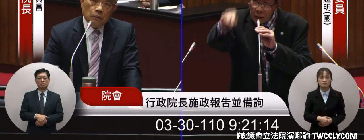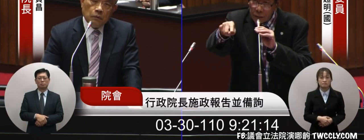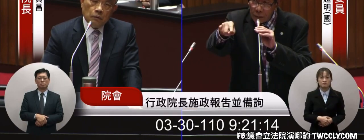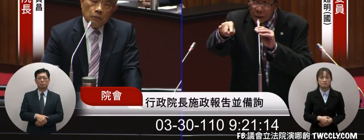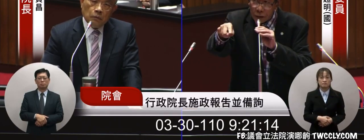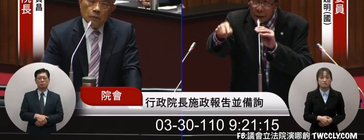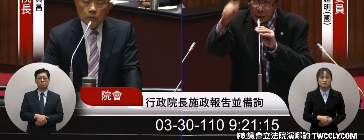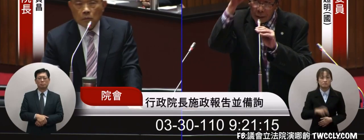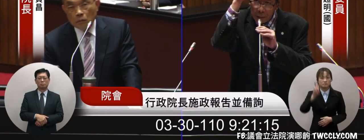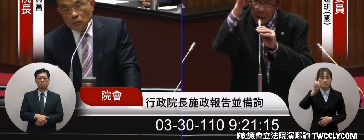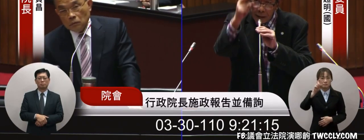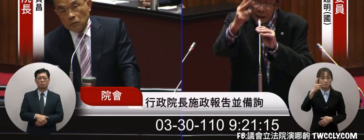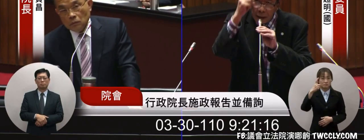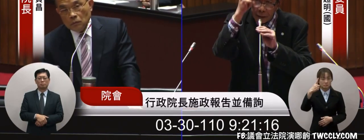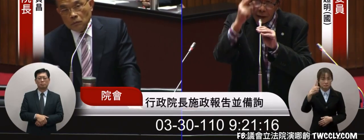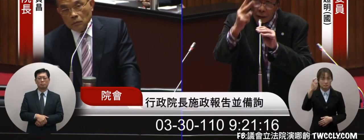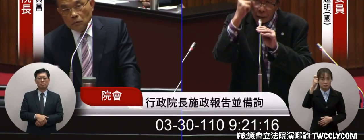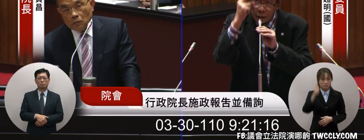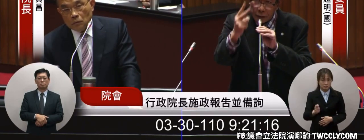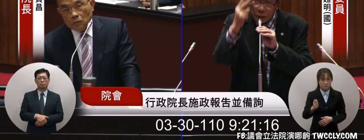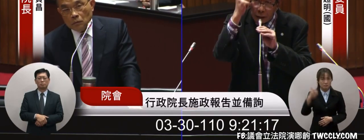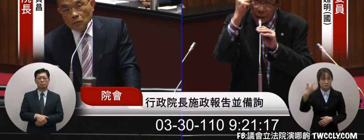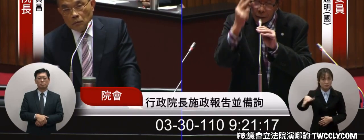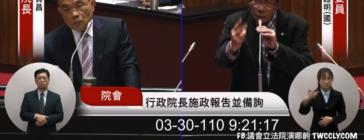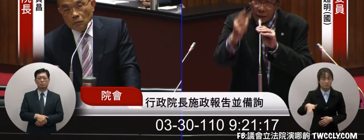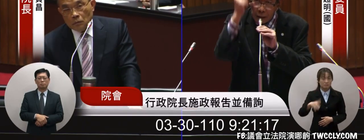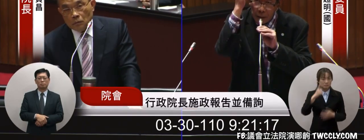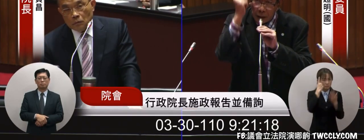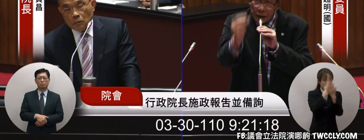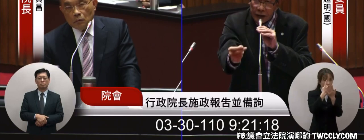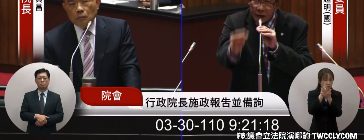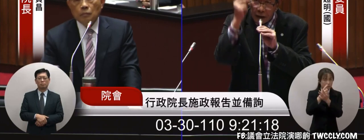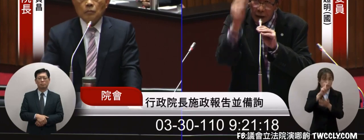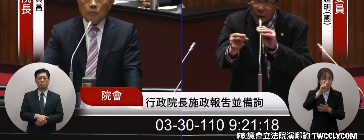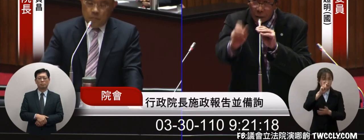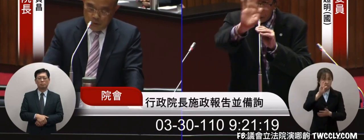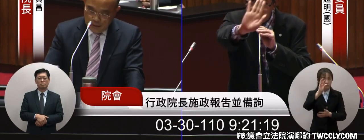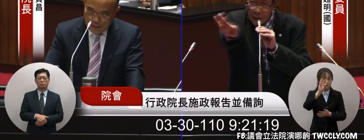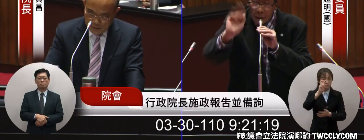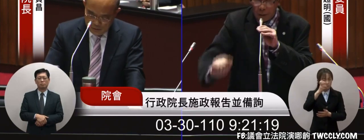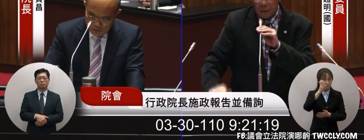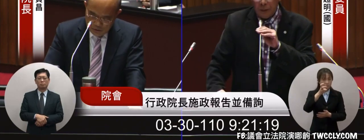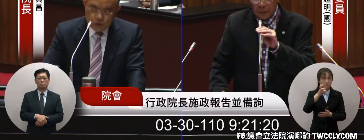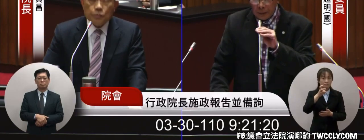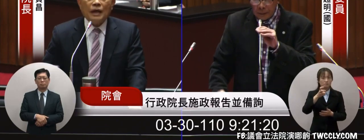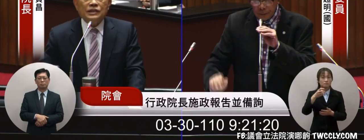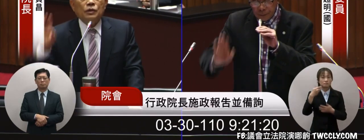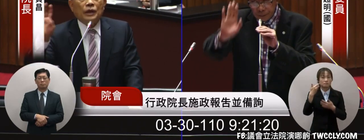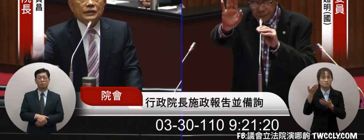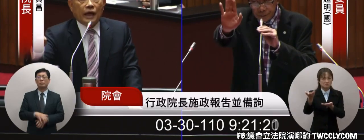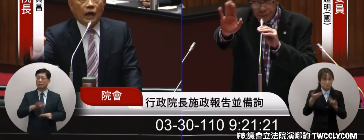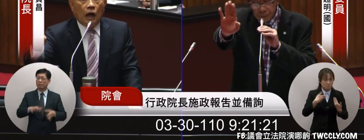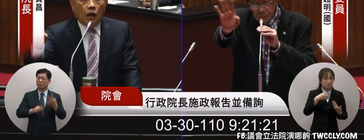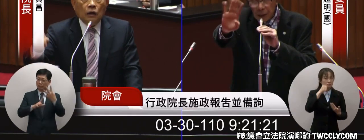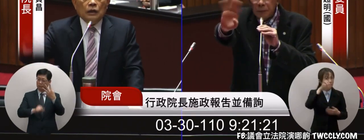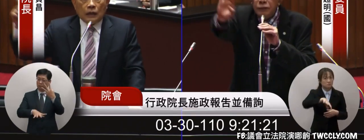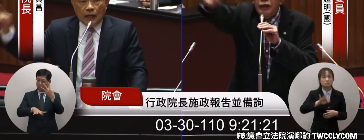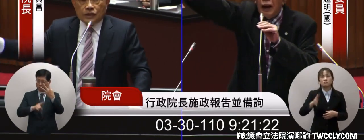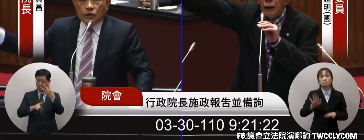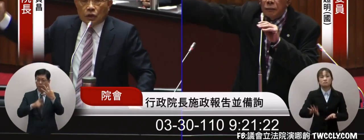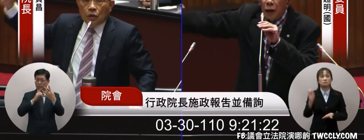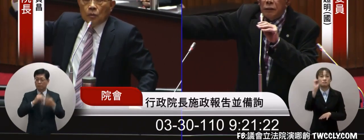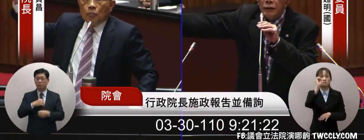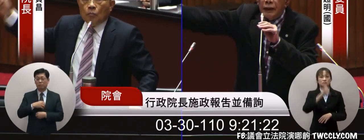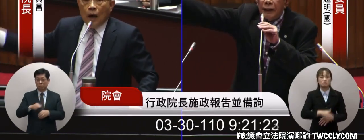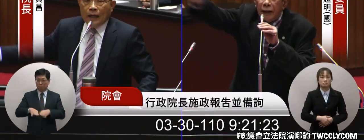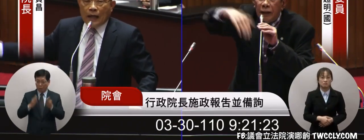一一噸的水每天要提供二十萬噸給苗栗現在用都沒有現在四月車齁開始